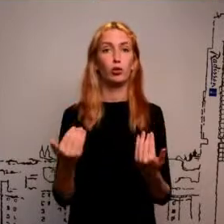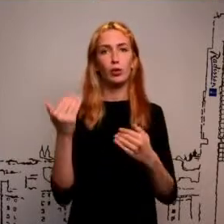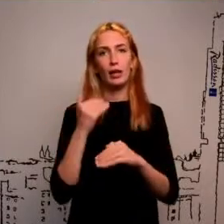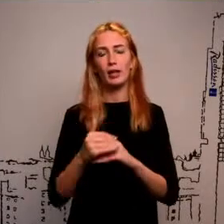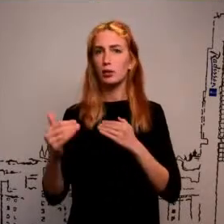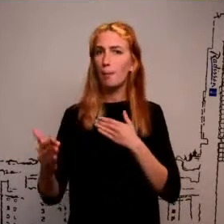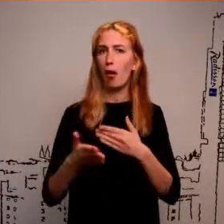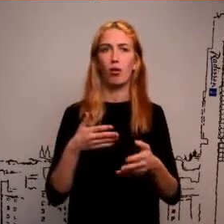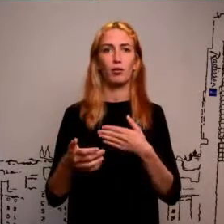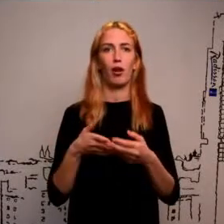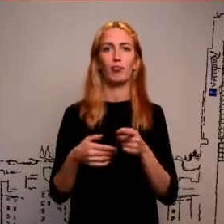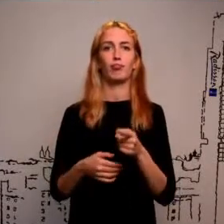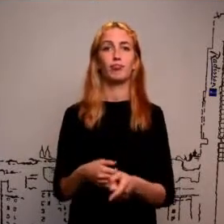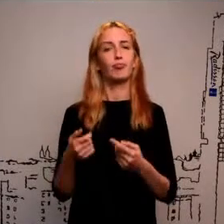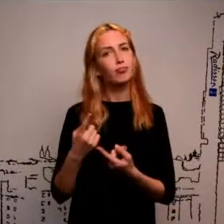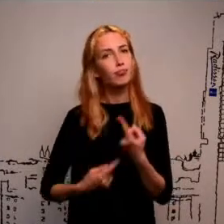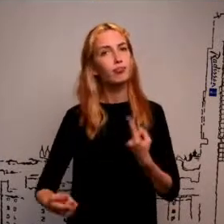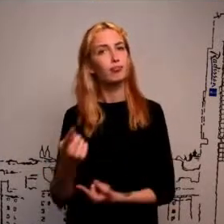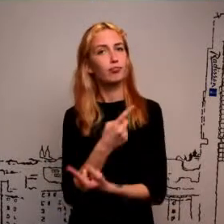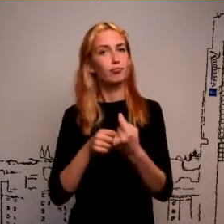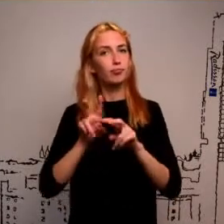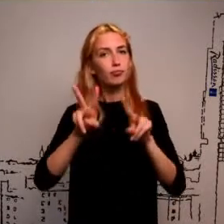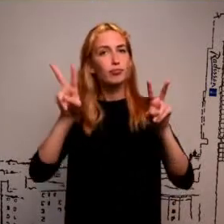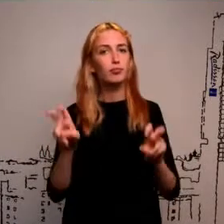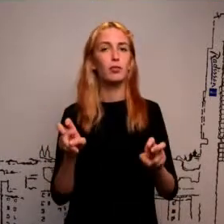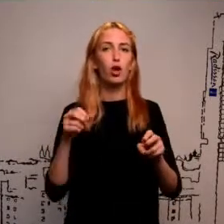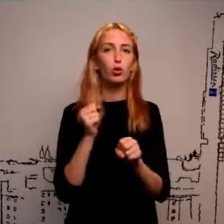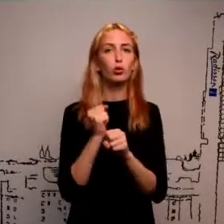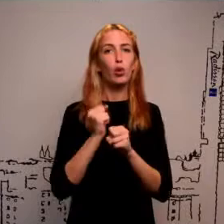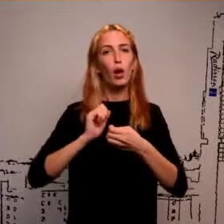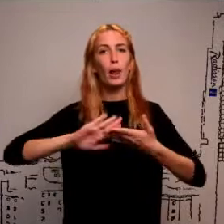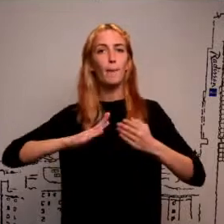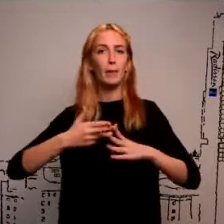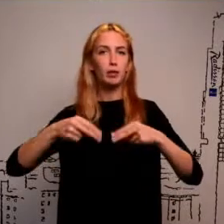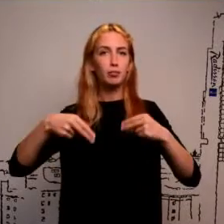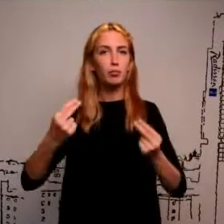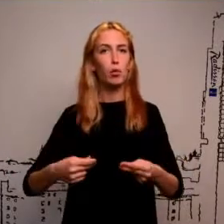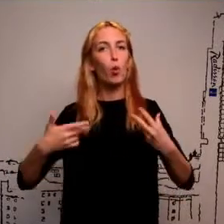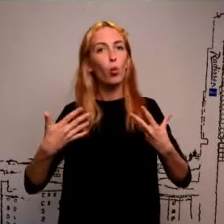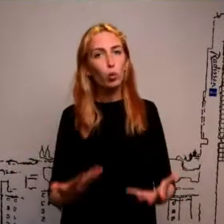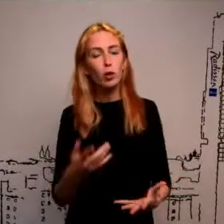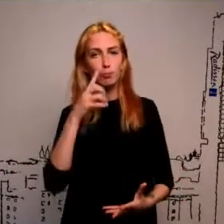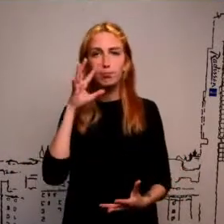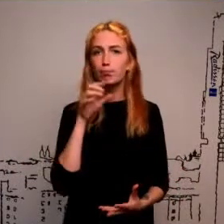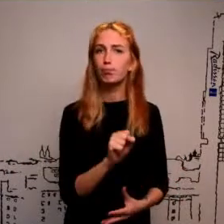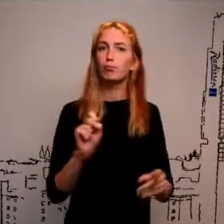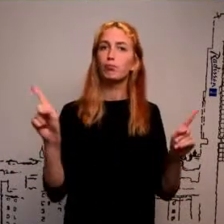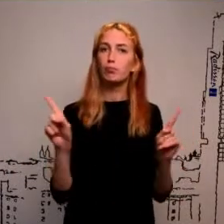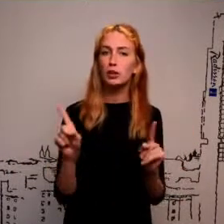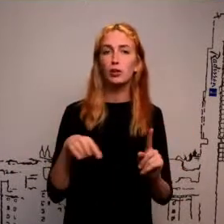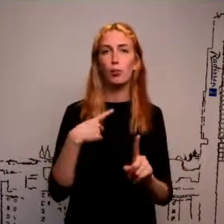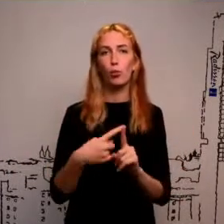väga-väga praktiliselt. Me hakkame rääkima sellest, kuidas sõlmida töölepingut, mida tähele panna ja milliseid